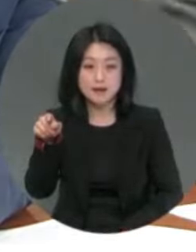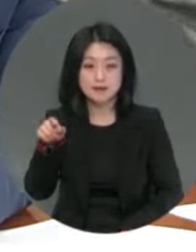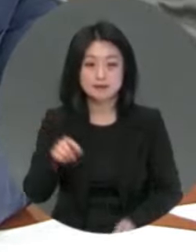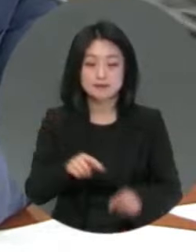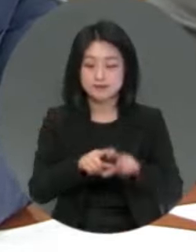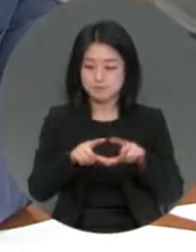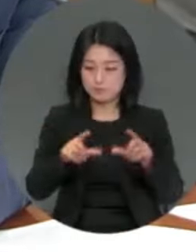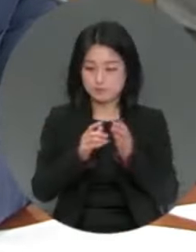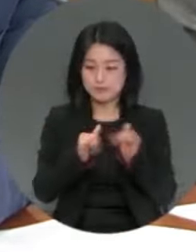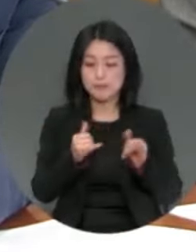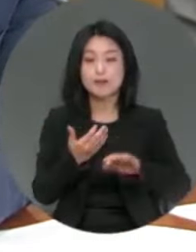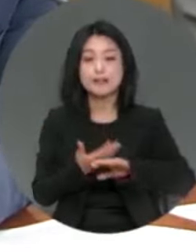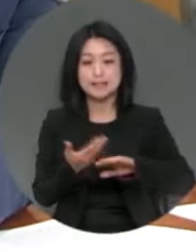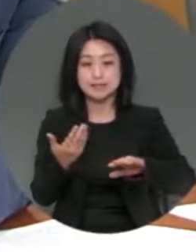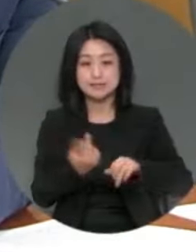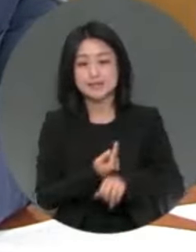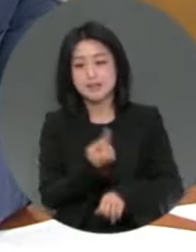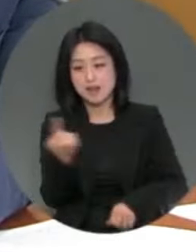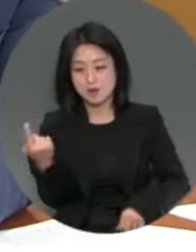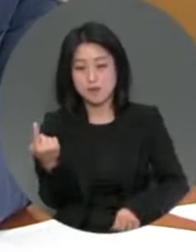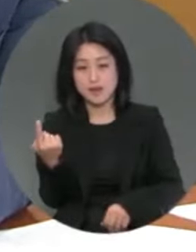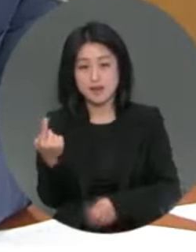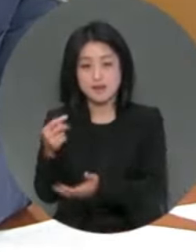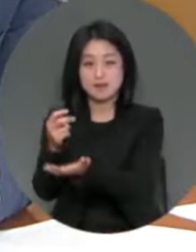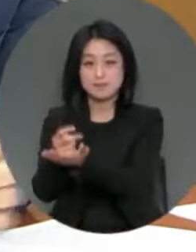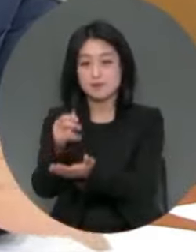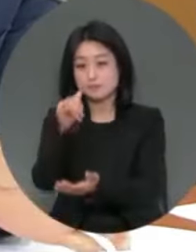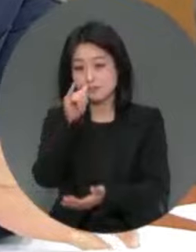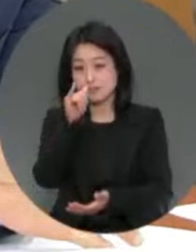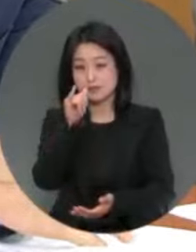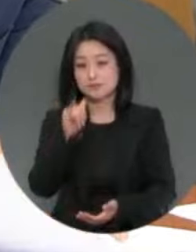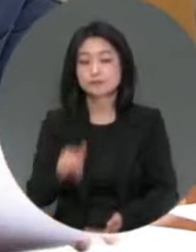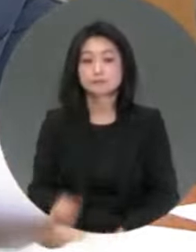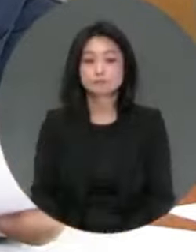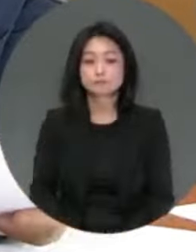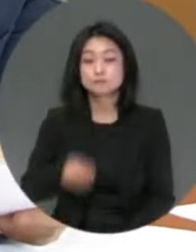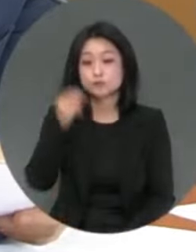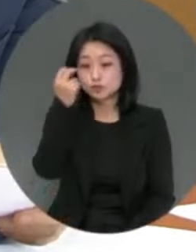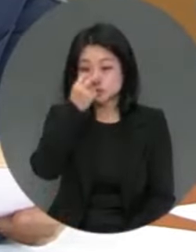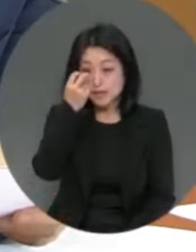일반인과 다른 조금 예외 규정은 있는 것으로 알고 있습니다. 네. 수사